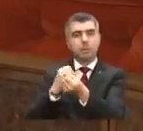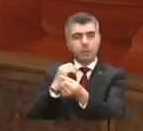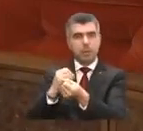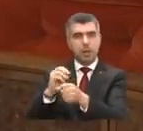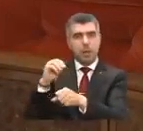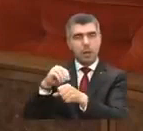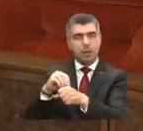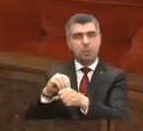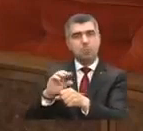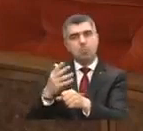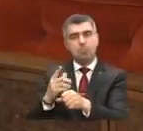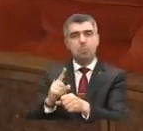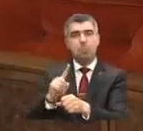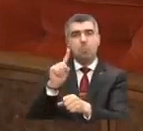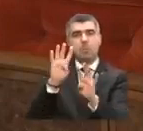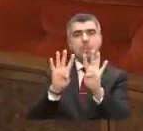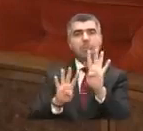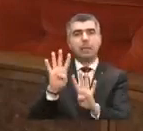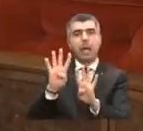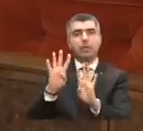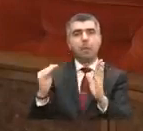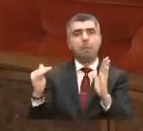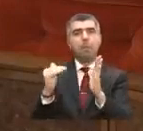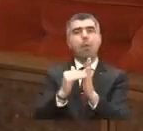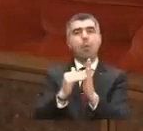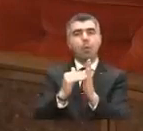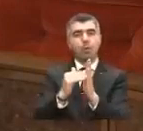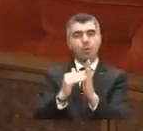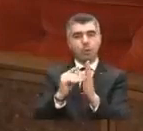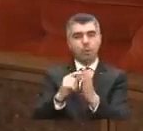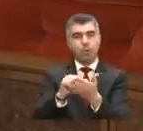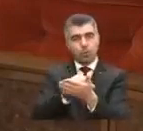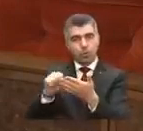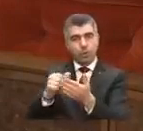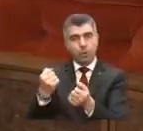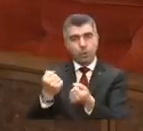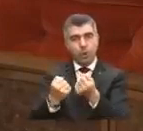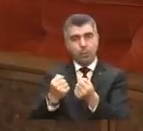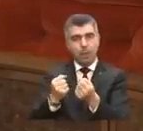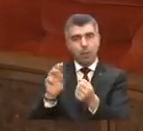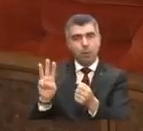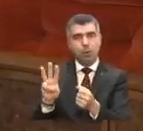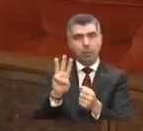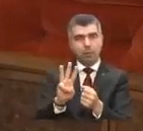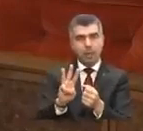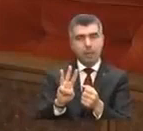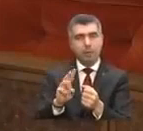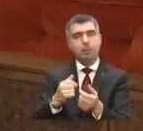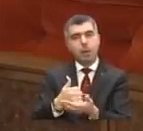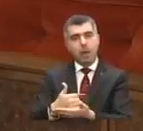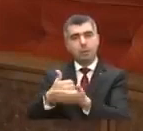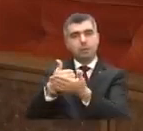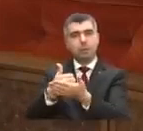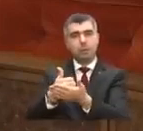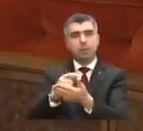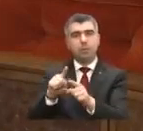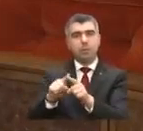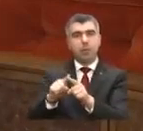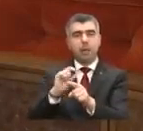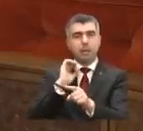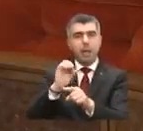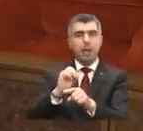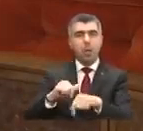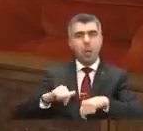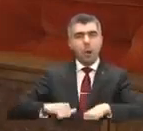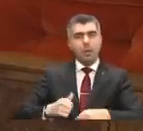يمكن أن تصل إلى 180 ألف درهم في حالة اقتناء مركبة جديدة. غير أن هذه الإجراءات لم تمكن من إصلاح